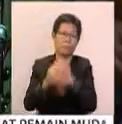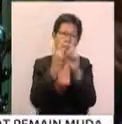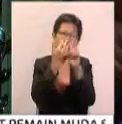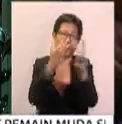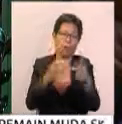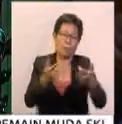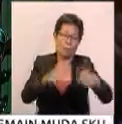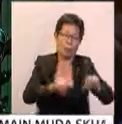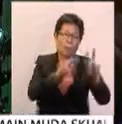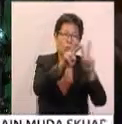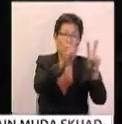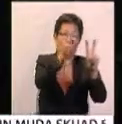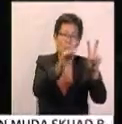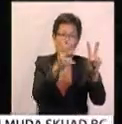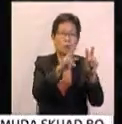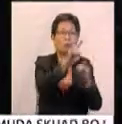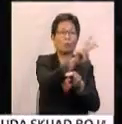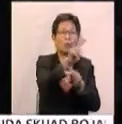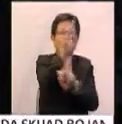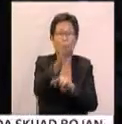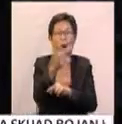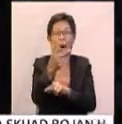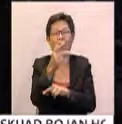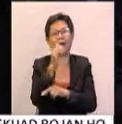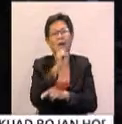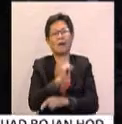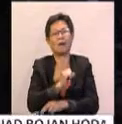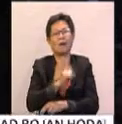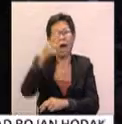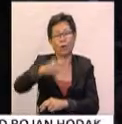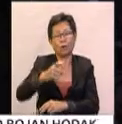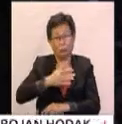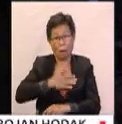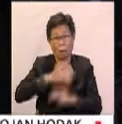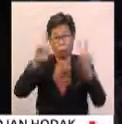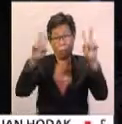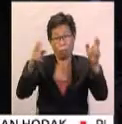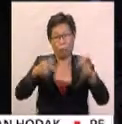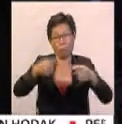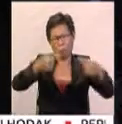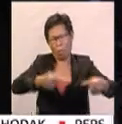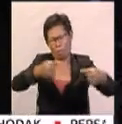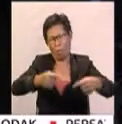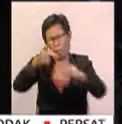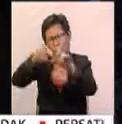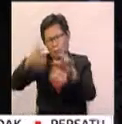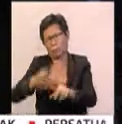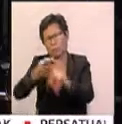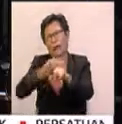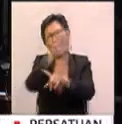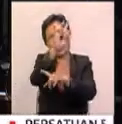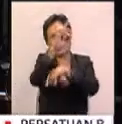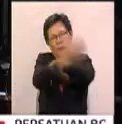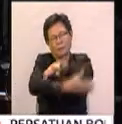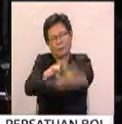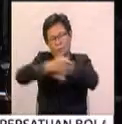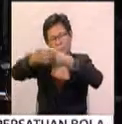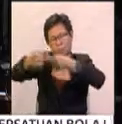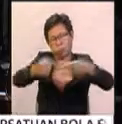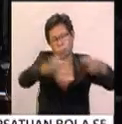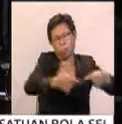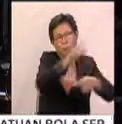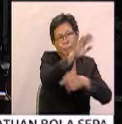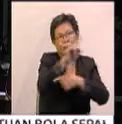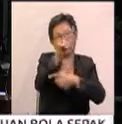pada 22 Mac ini, pelantun lagu Haruskah Aku, Maria Afendi bakal bersaing dengan peserta dari 8 buah negara.